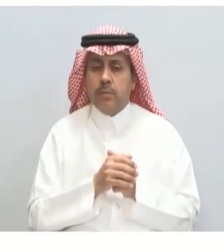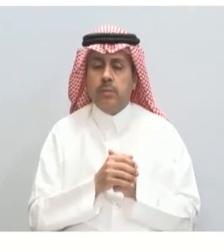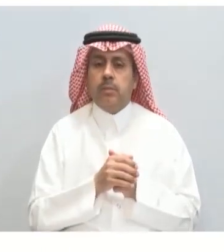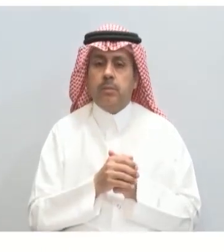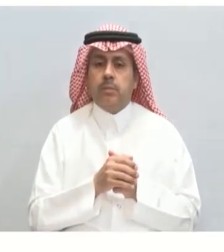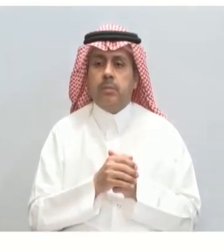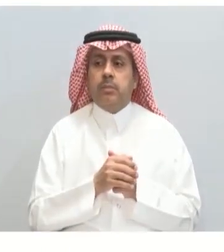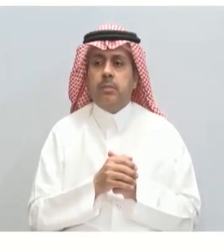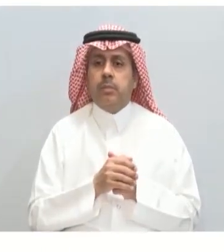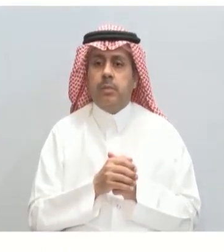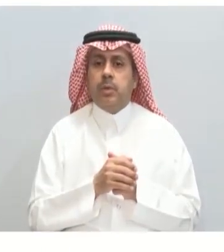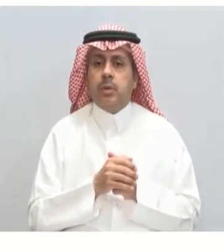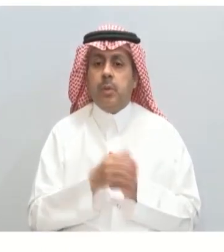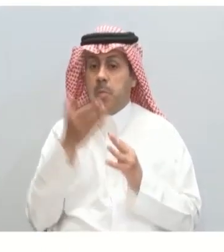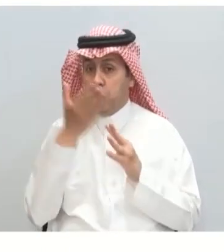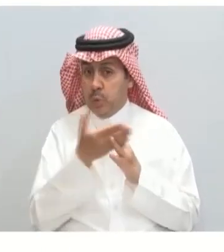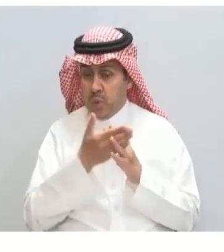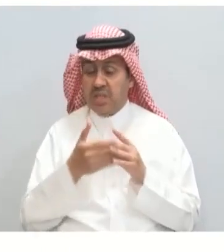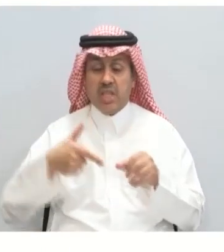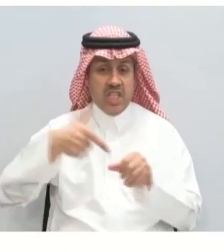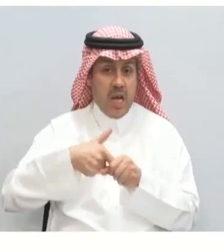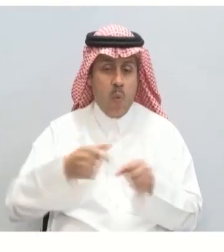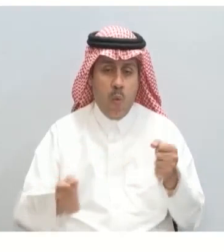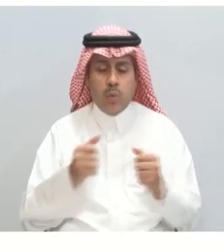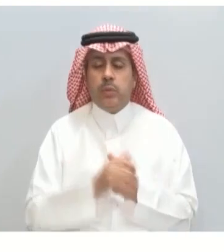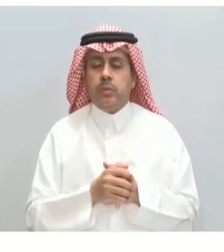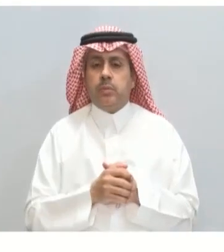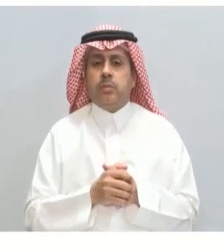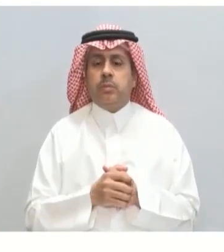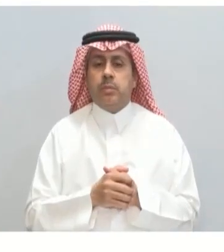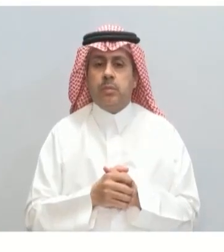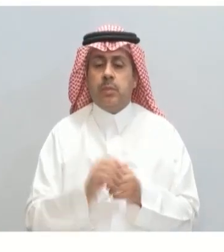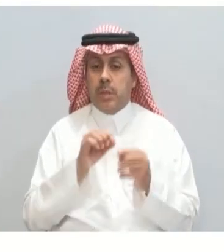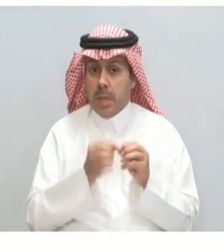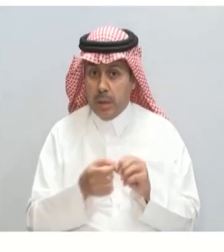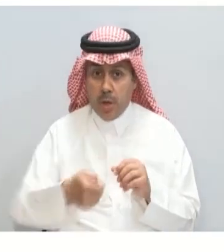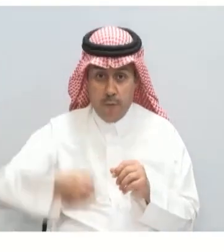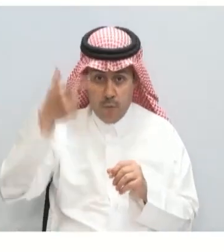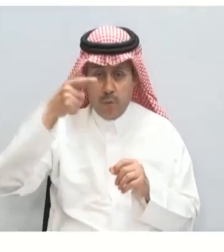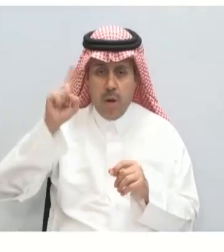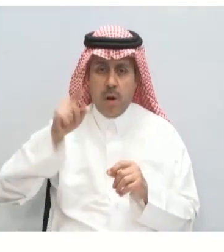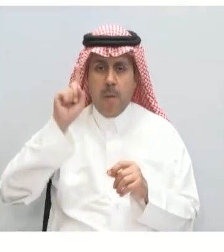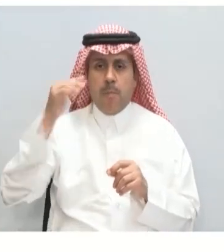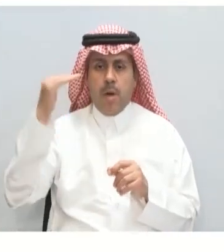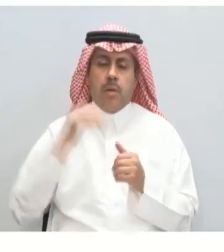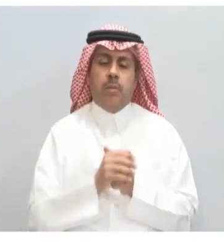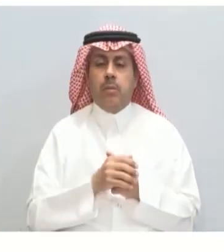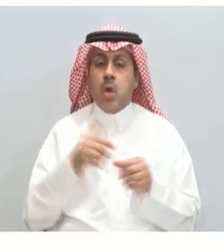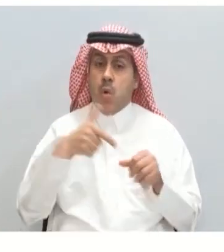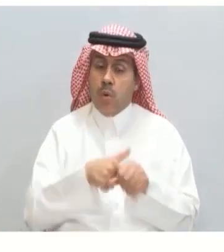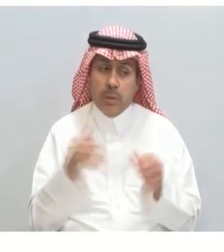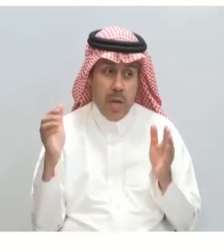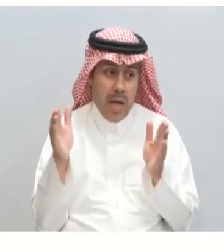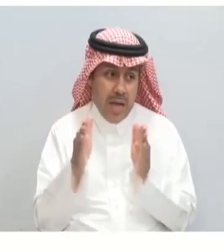في متوسط الاستهلاك للوقود لدينا قيد ايضا ما يتعلق في الارباح الوقود اذا نحدد الخليه